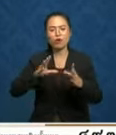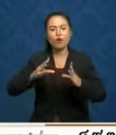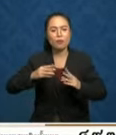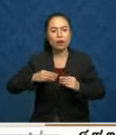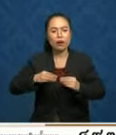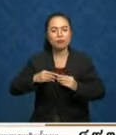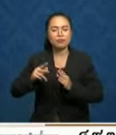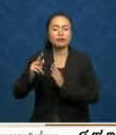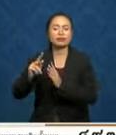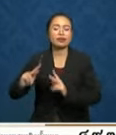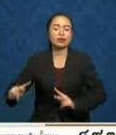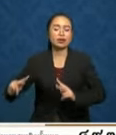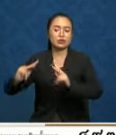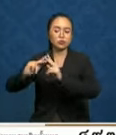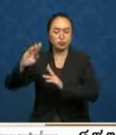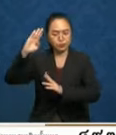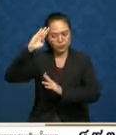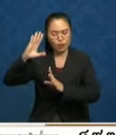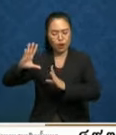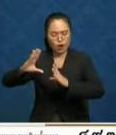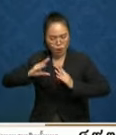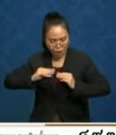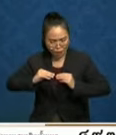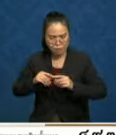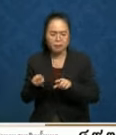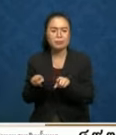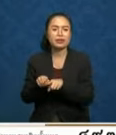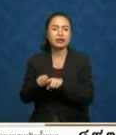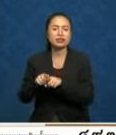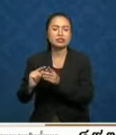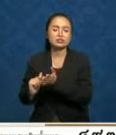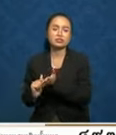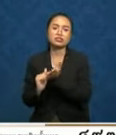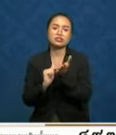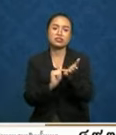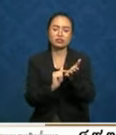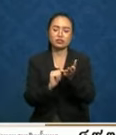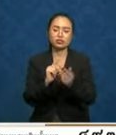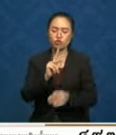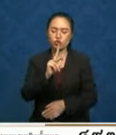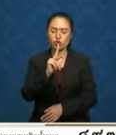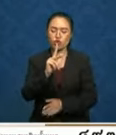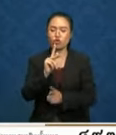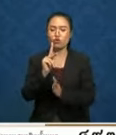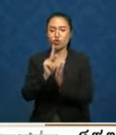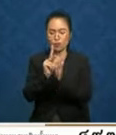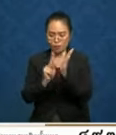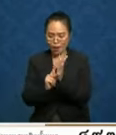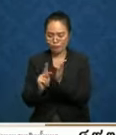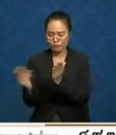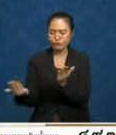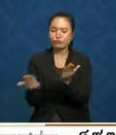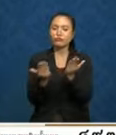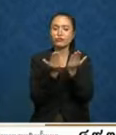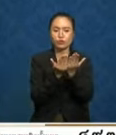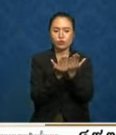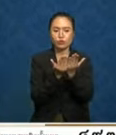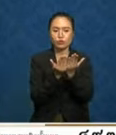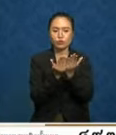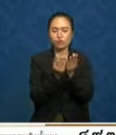าโหมเขาไม่ขัดข้องหรอกเขายินดีที่จะเสนอกฎหมายเข้ามาประกบแล้วไอ้เสนอเข้ามานี่ตรงกับ